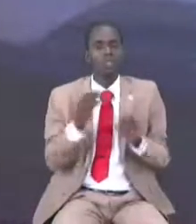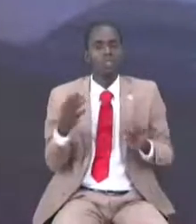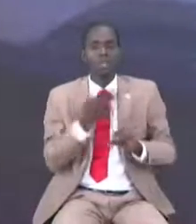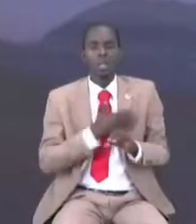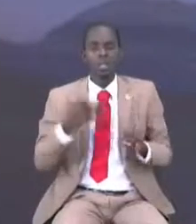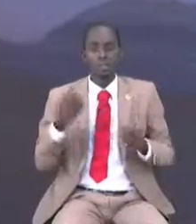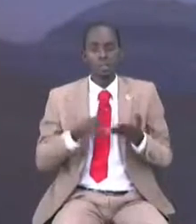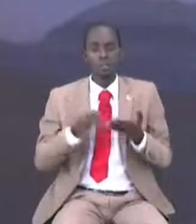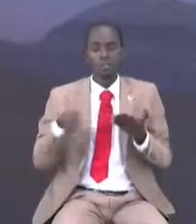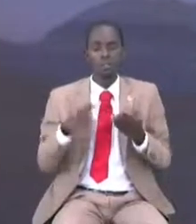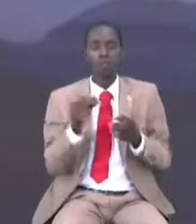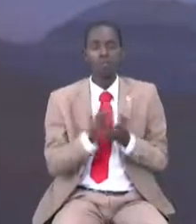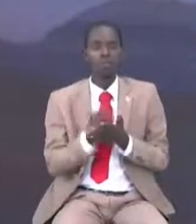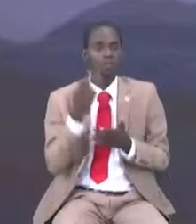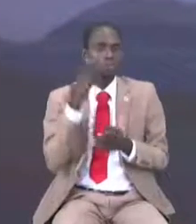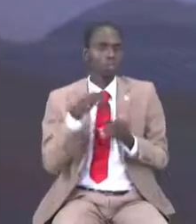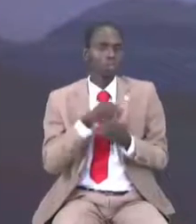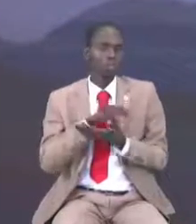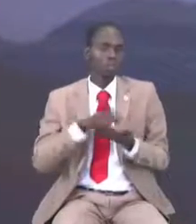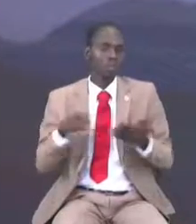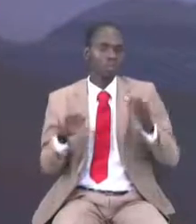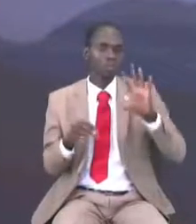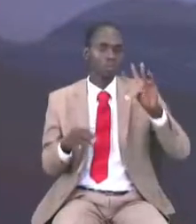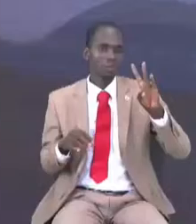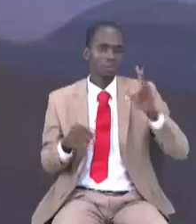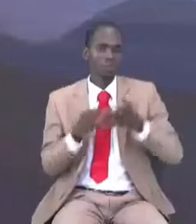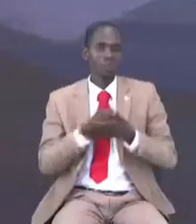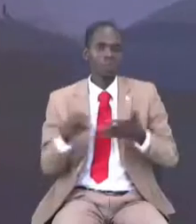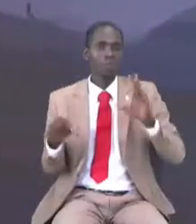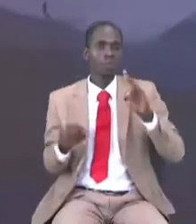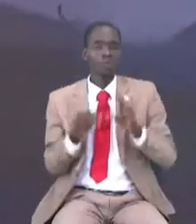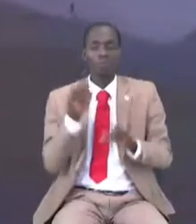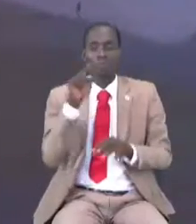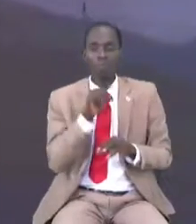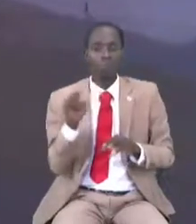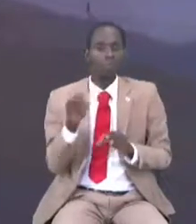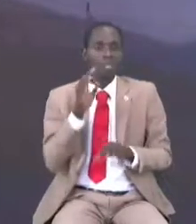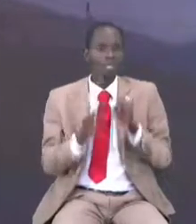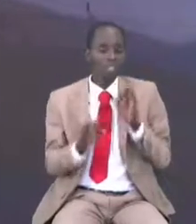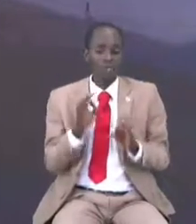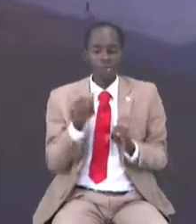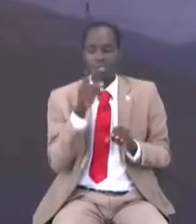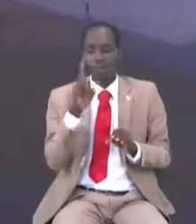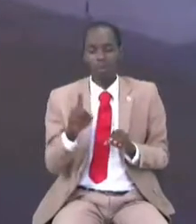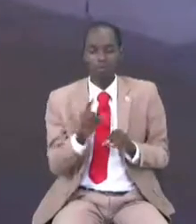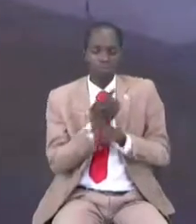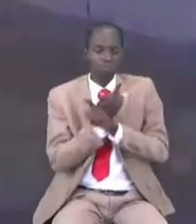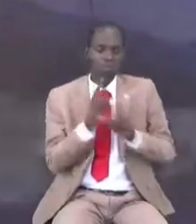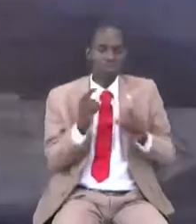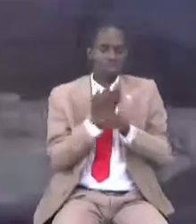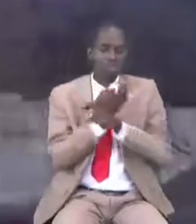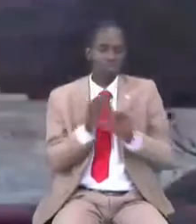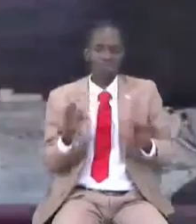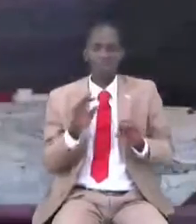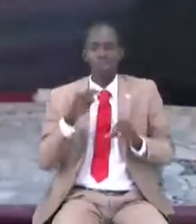quelqu'un libéré par l'amour de Christ est en Christ, il est une nouvelle créature.